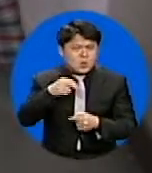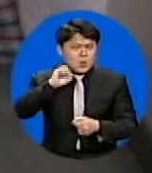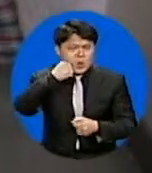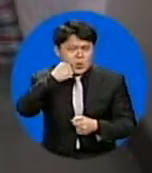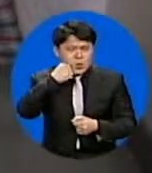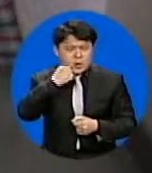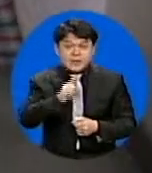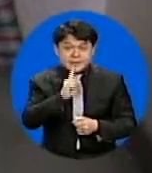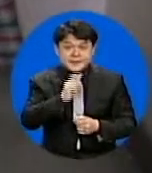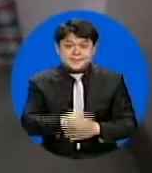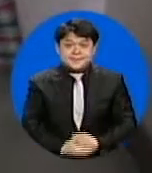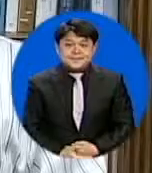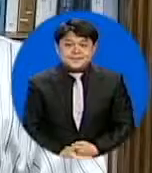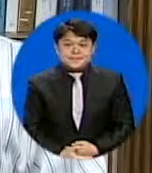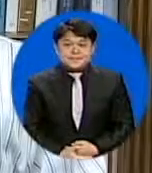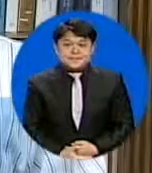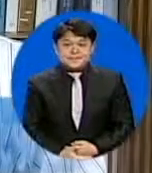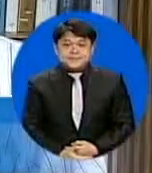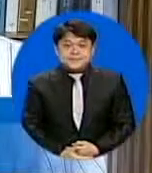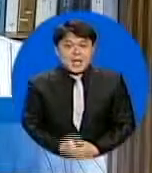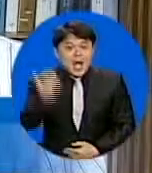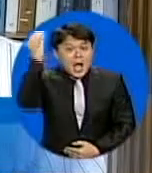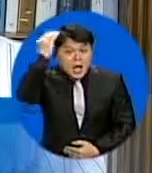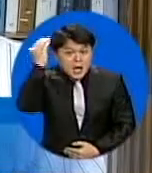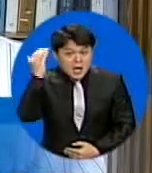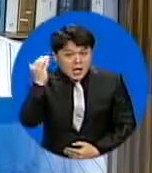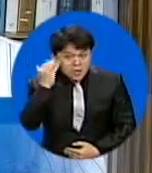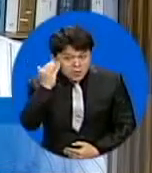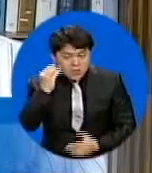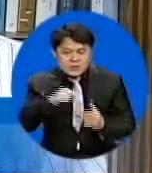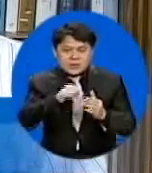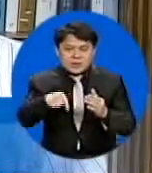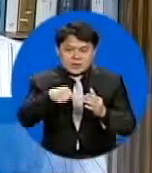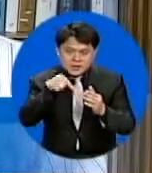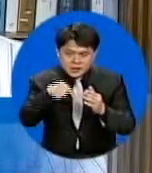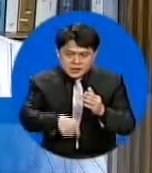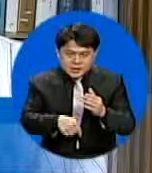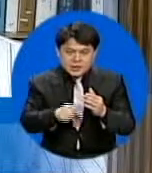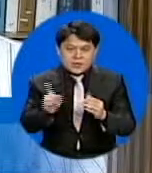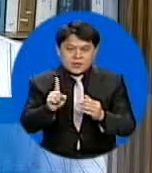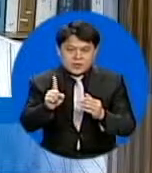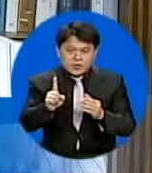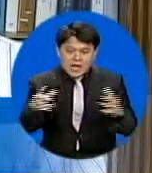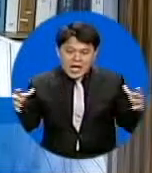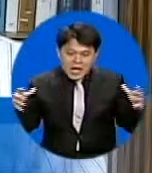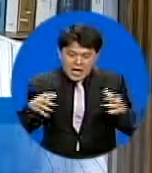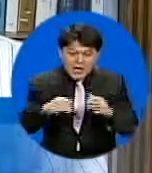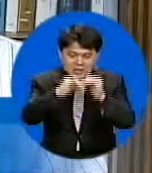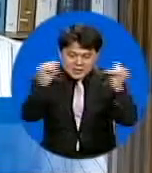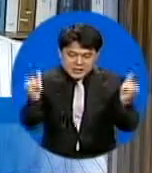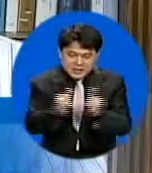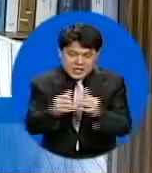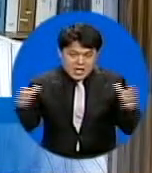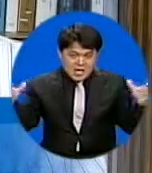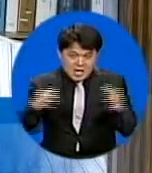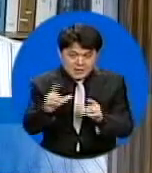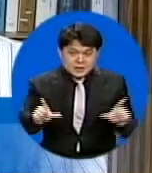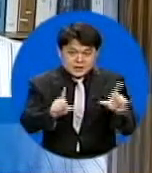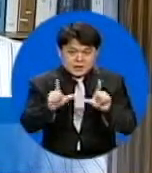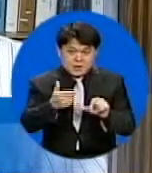수 없다고 하소연을 합니다. 우리 사회에 통합된 그런 삶을 살아갈 수 있도록 기관이